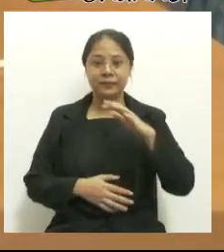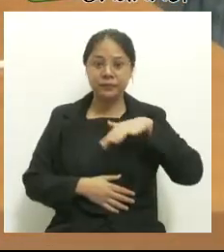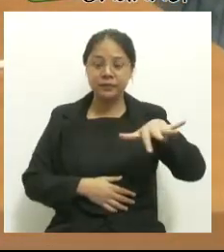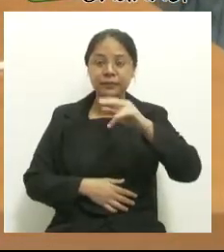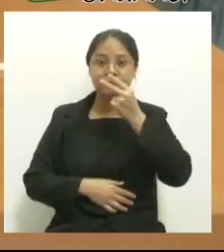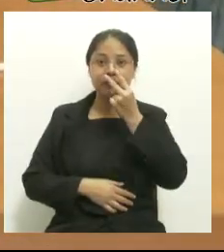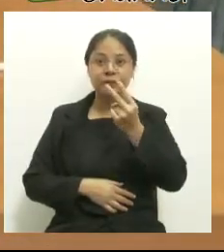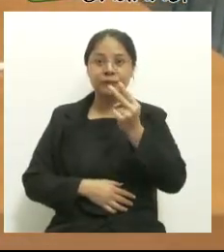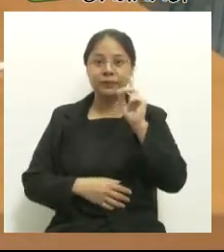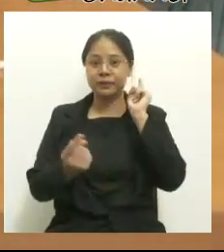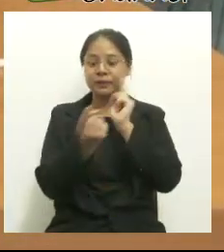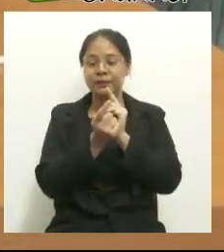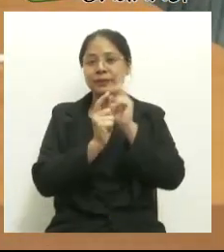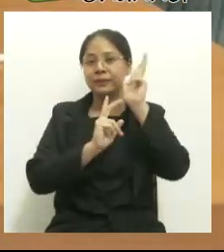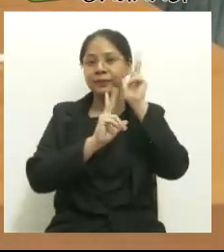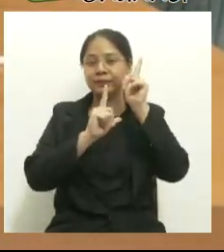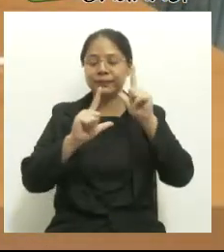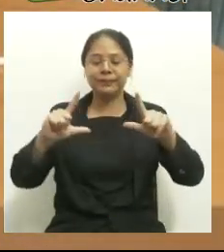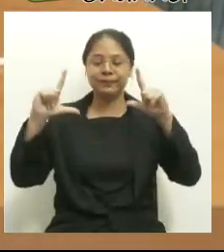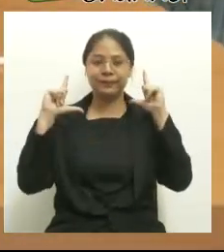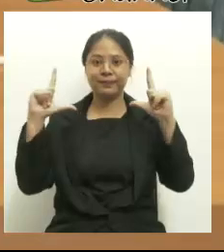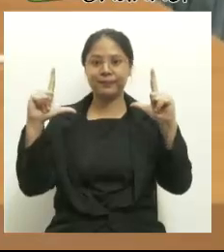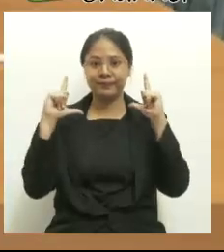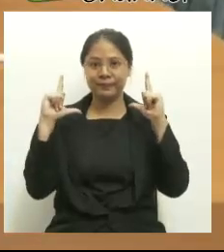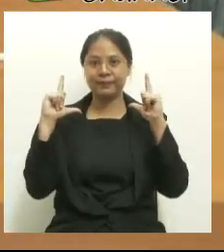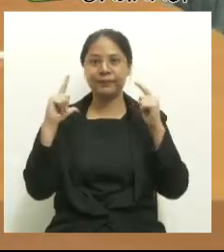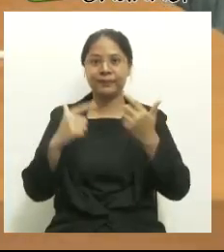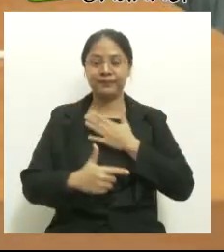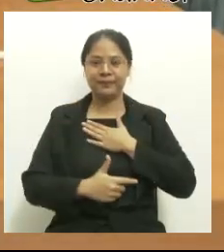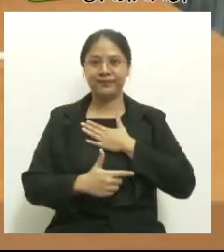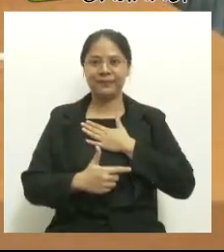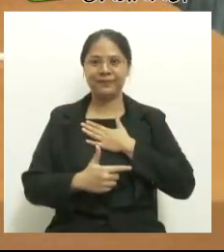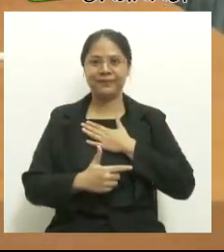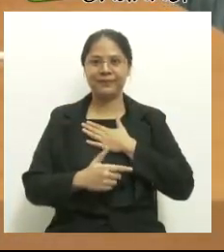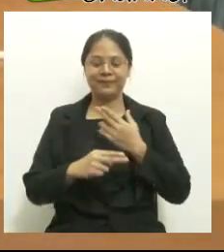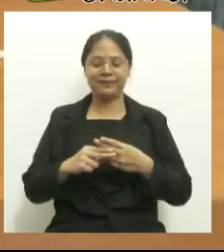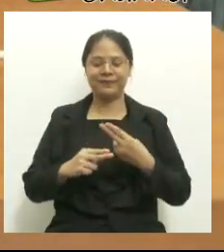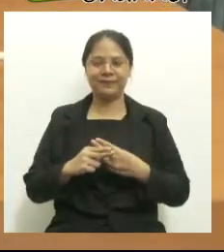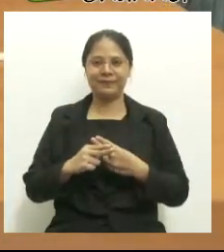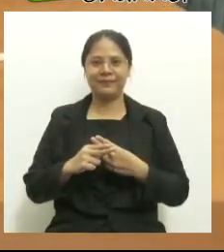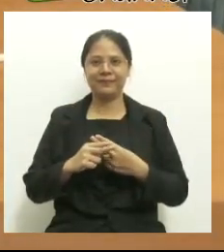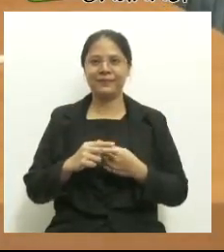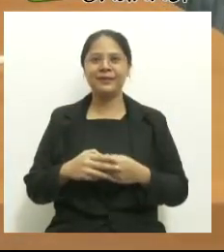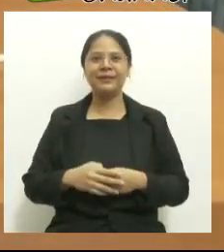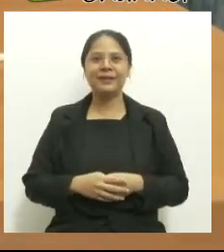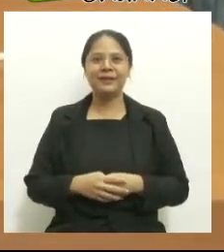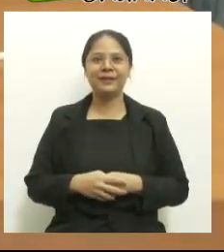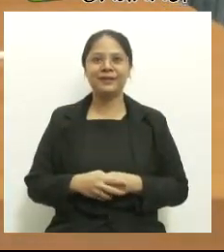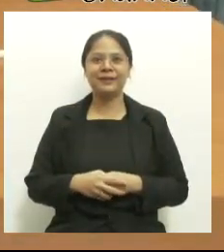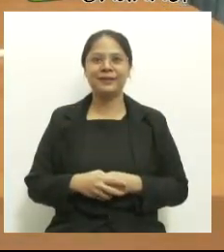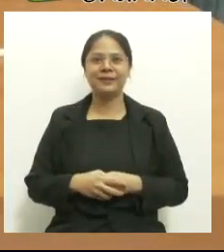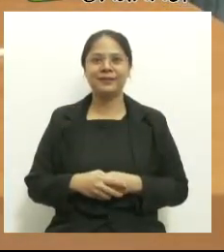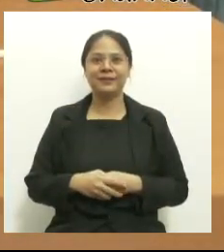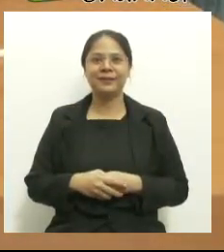อยู่กับช่วงข่าวเด็ดประเด็นดังอยู่กับฉันโนสเรียเสรีรักษ ์ Good morning ladies